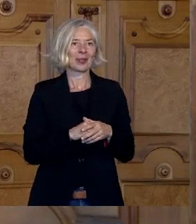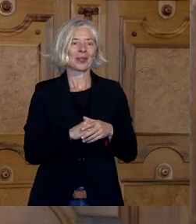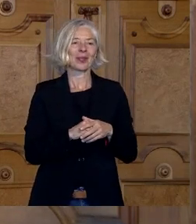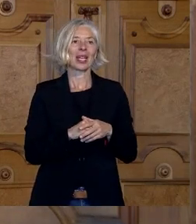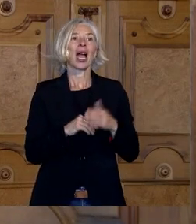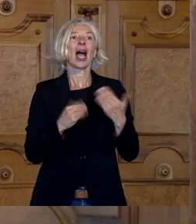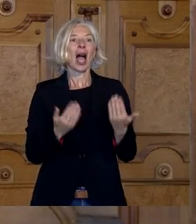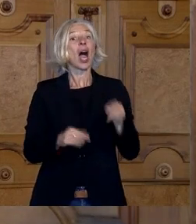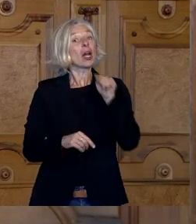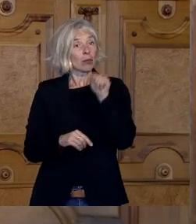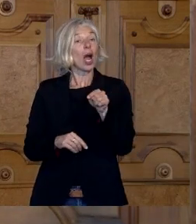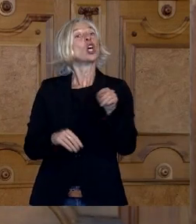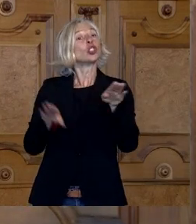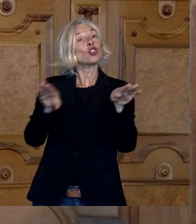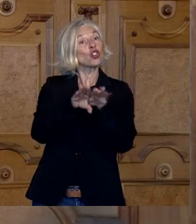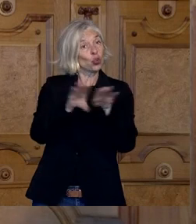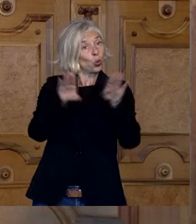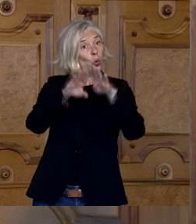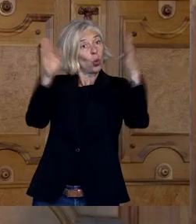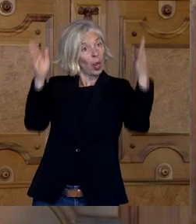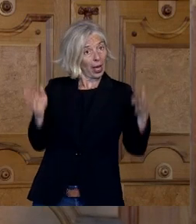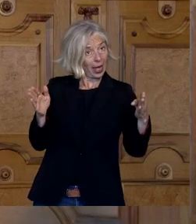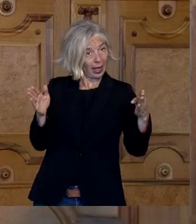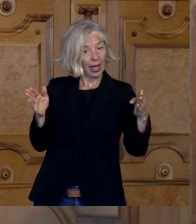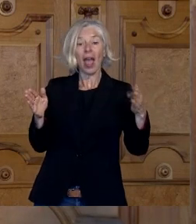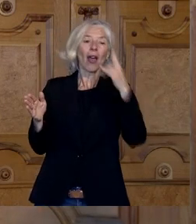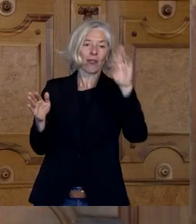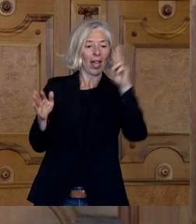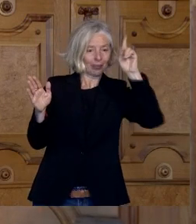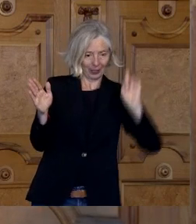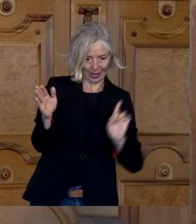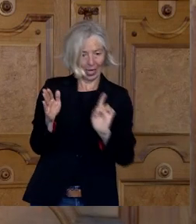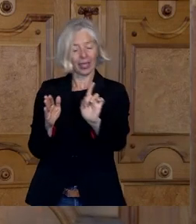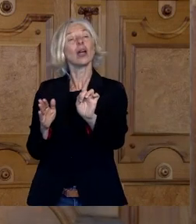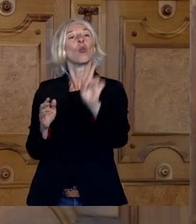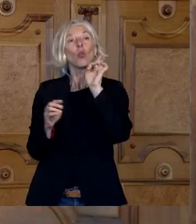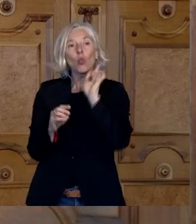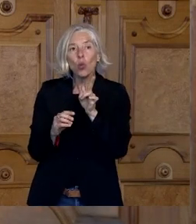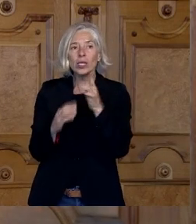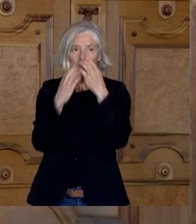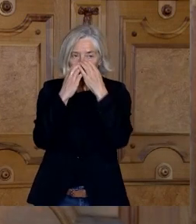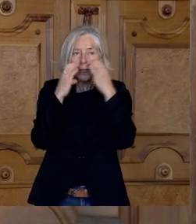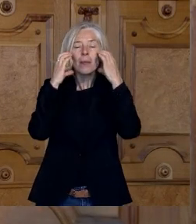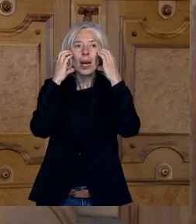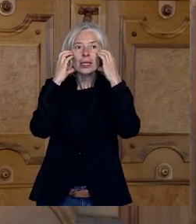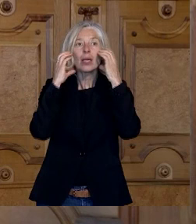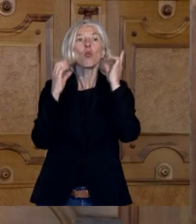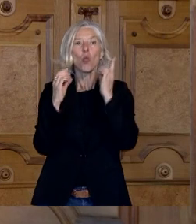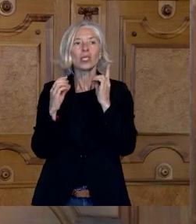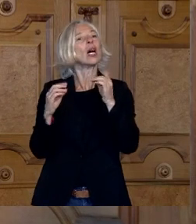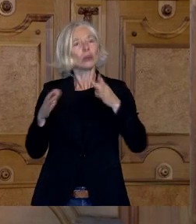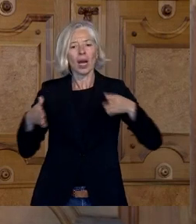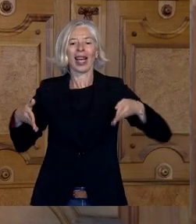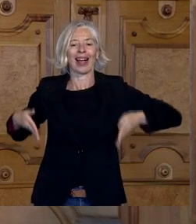laut Mitteilung des Kultusministeriums alle Anwesenden einen Mund- und Nasenschutz auf den